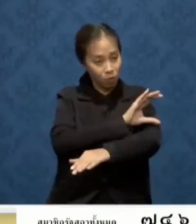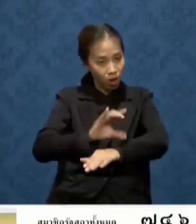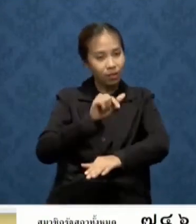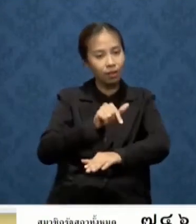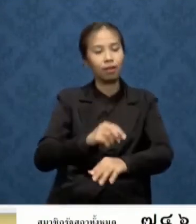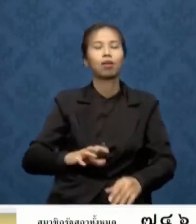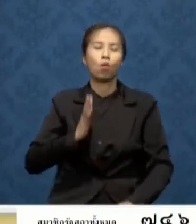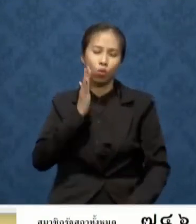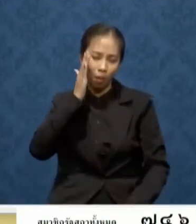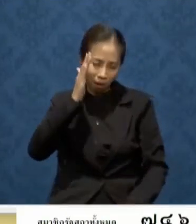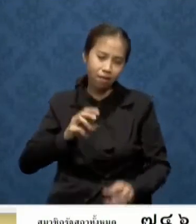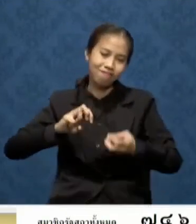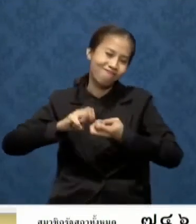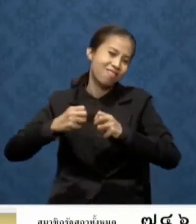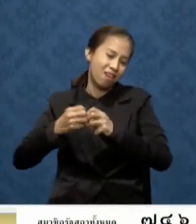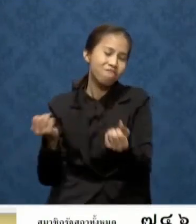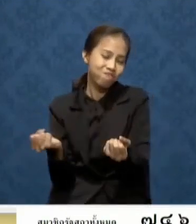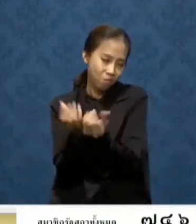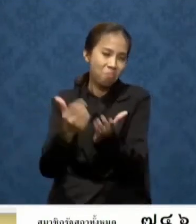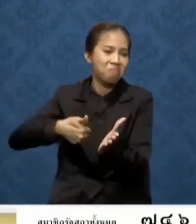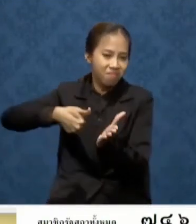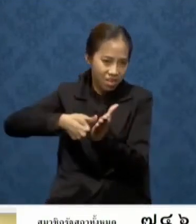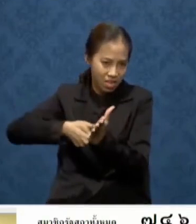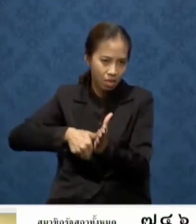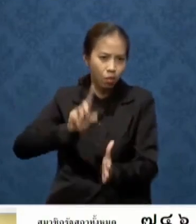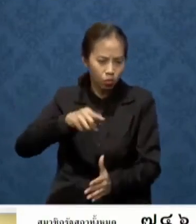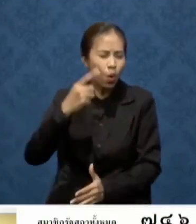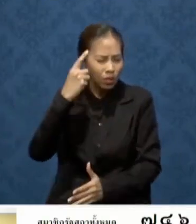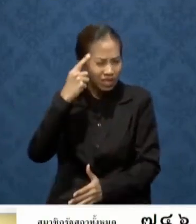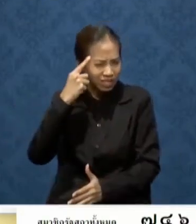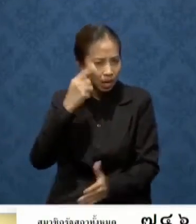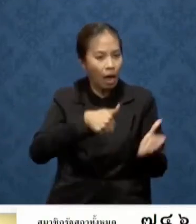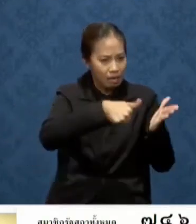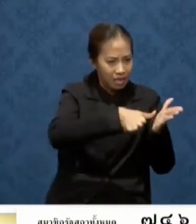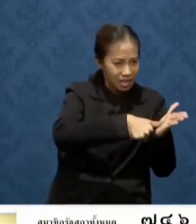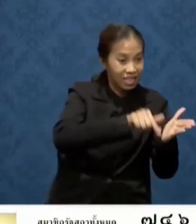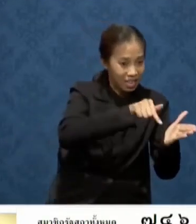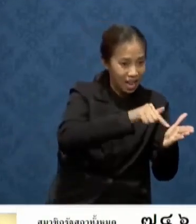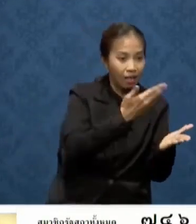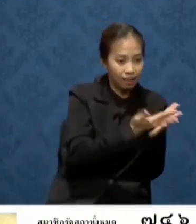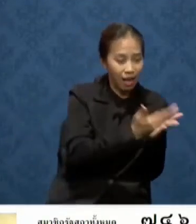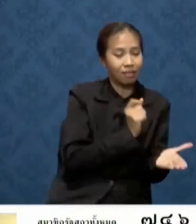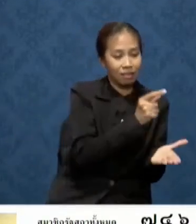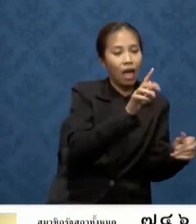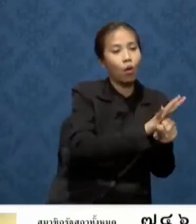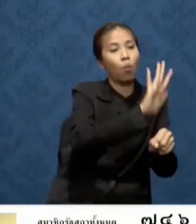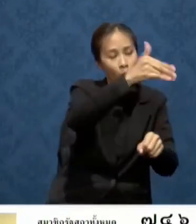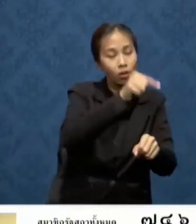ให้กอให้เกิดหนี่ ก่ใหเกิดปัญหาตามมาใอนาคตคอคิดให้ดี เกรียงหนี่เก่าก่อนดีไหมทานจะเอายไงกสายสีเขียว